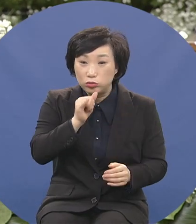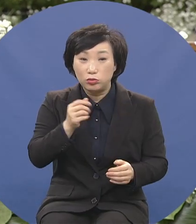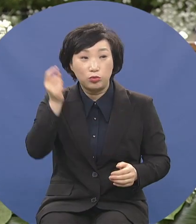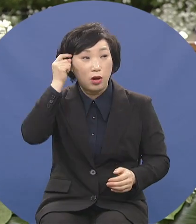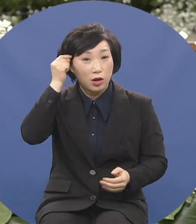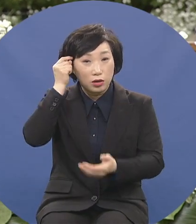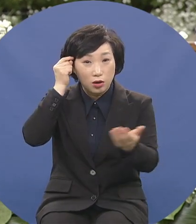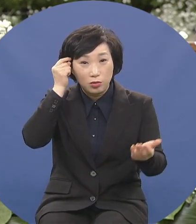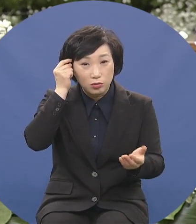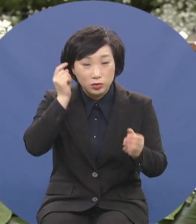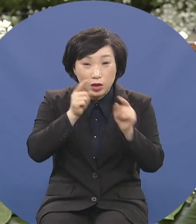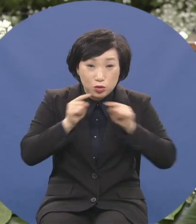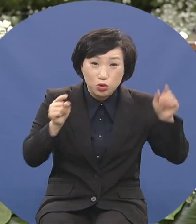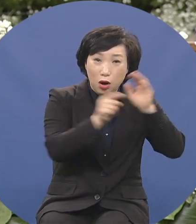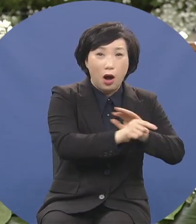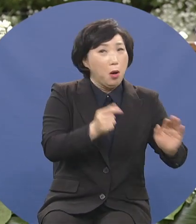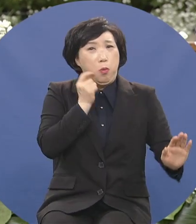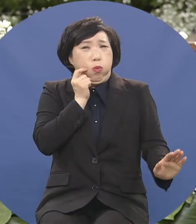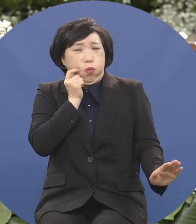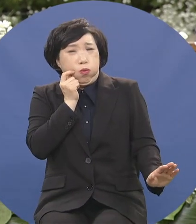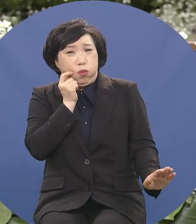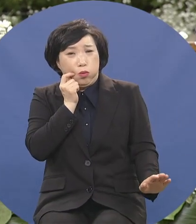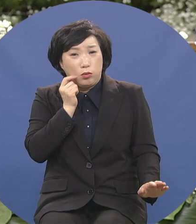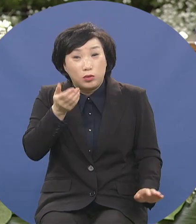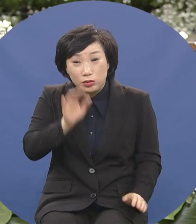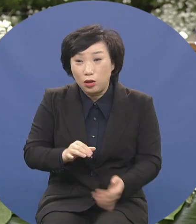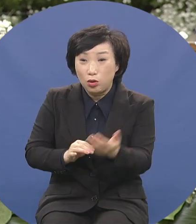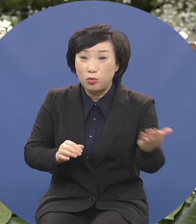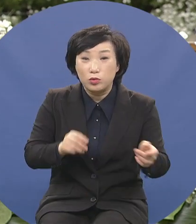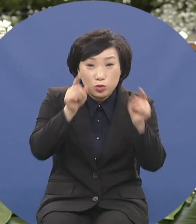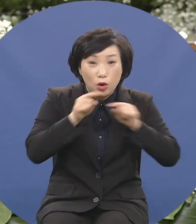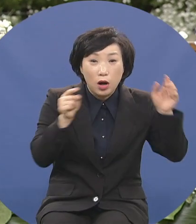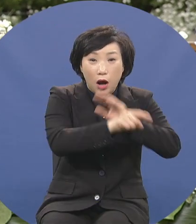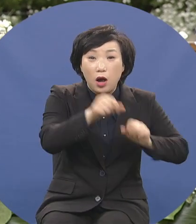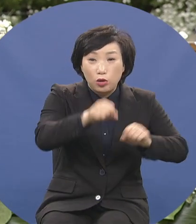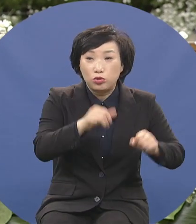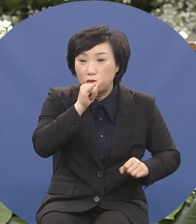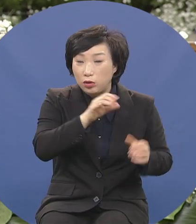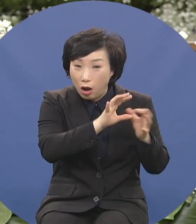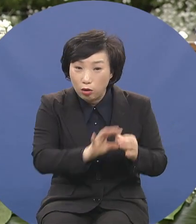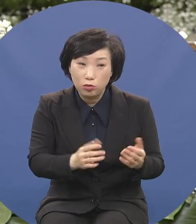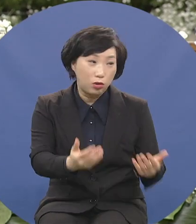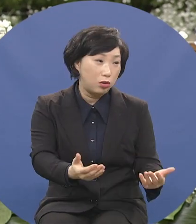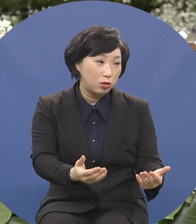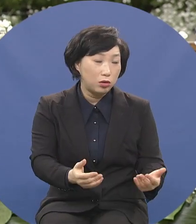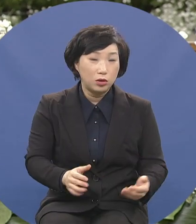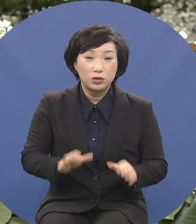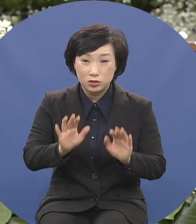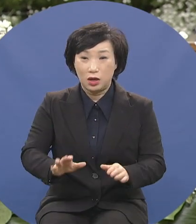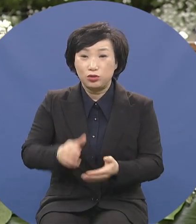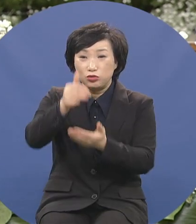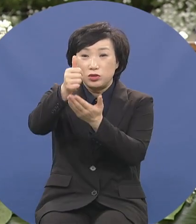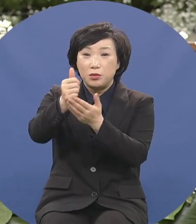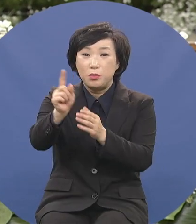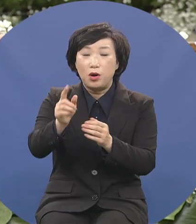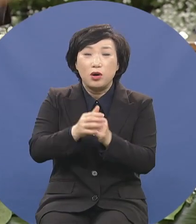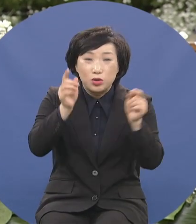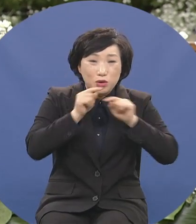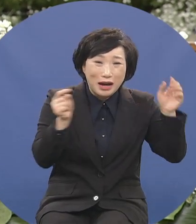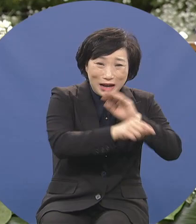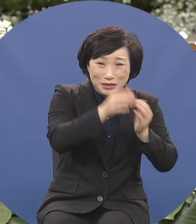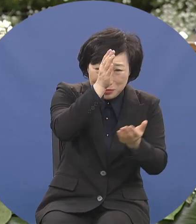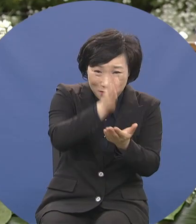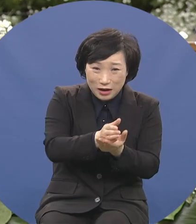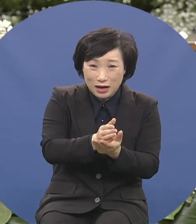지옥은 절대 못 간다면서 왜 지옥 갈 줄만 하나? 주님은 지옥을 안 낸다고, 너는 가서는